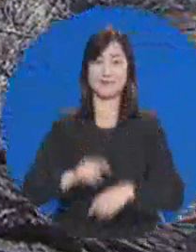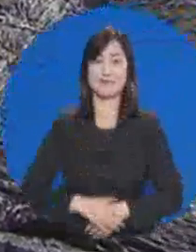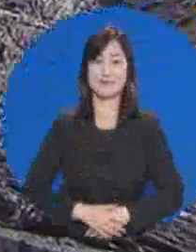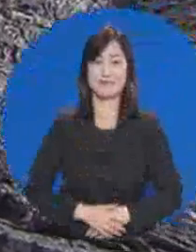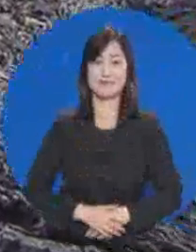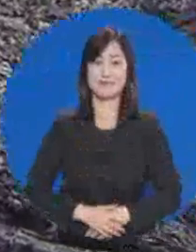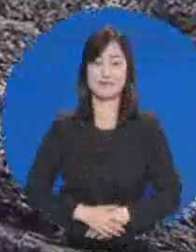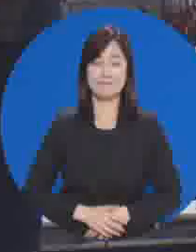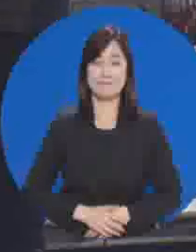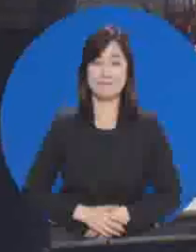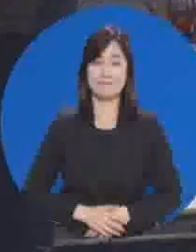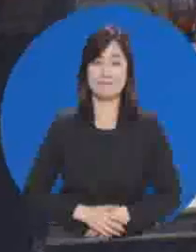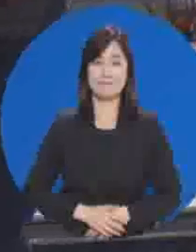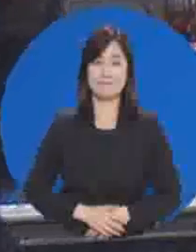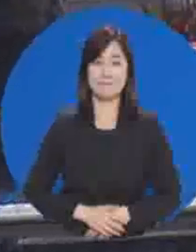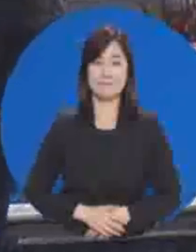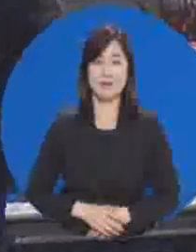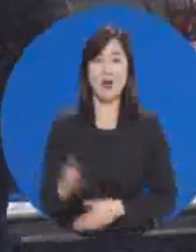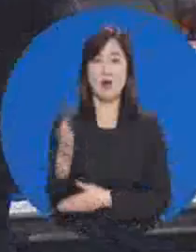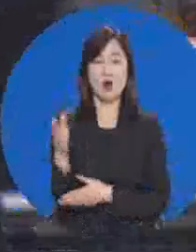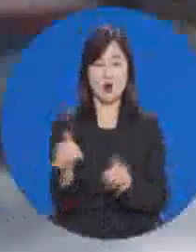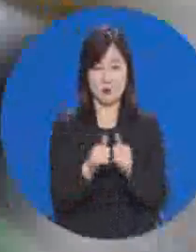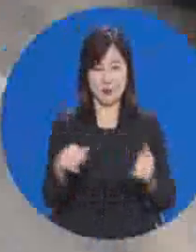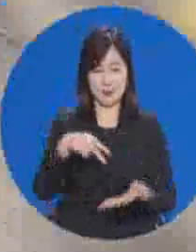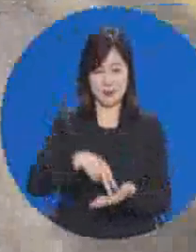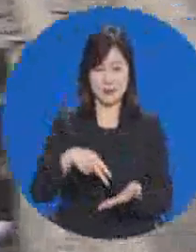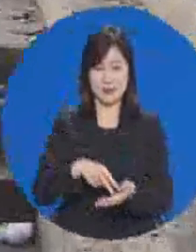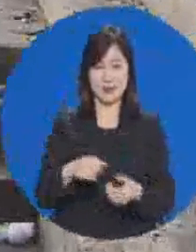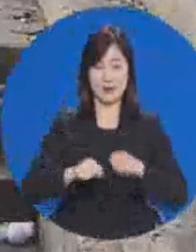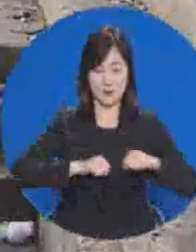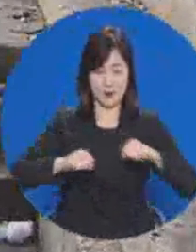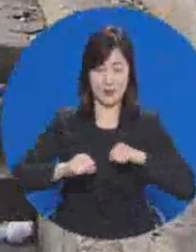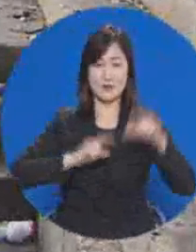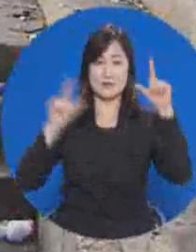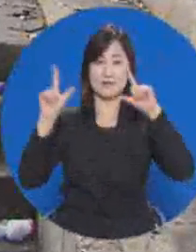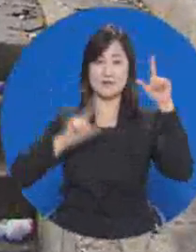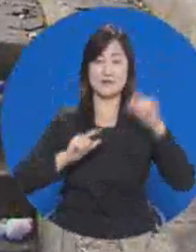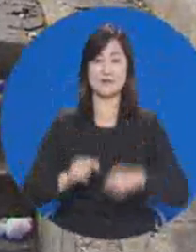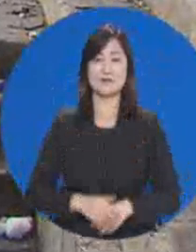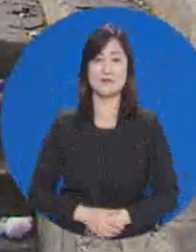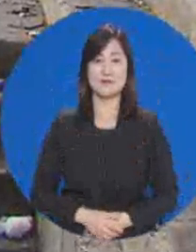고흥 김 양식 업계도 모처럼 활기가 넘치고 있습니다. MBC 뉴스 김지우입니다.